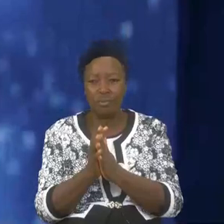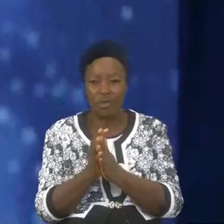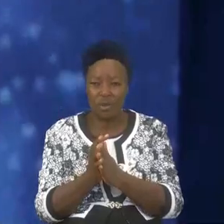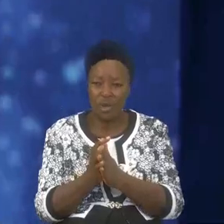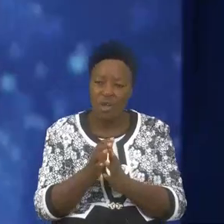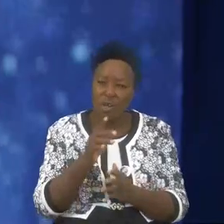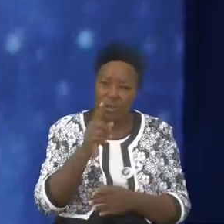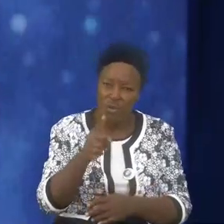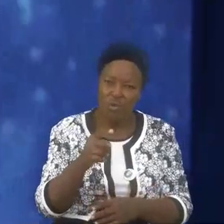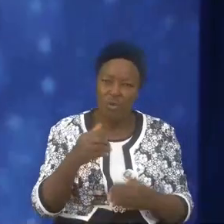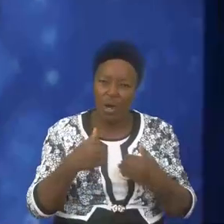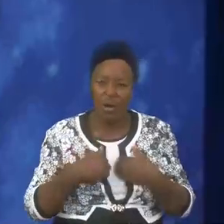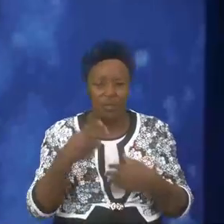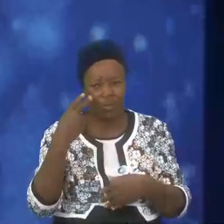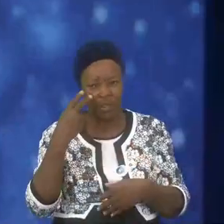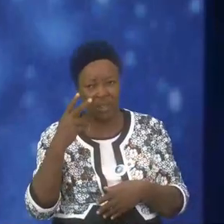vu